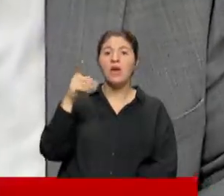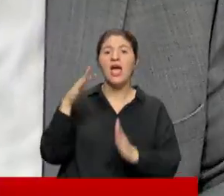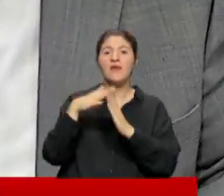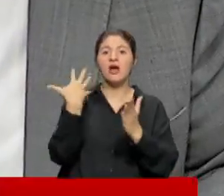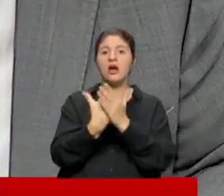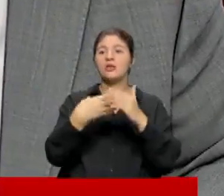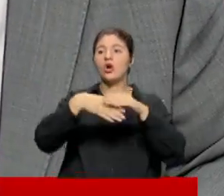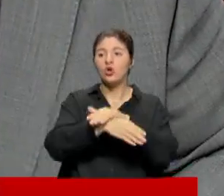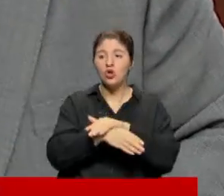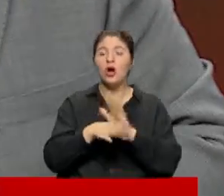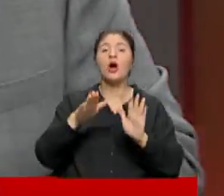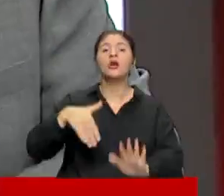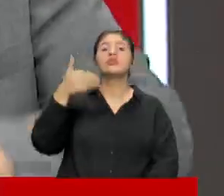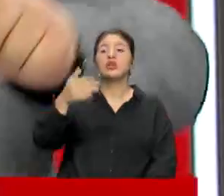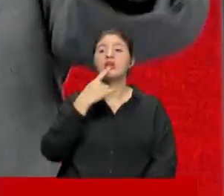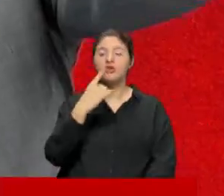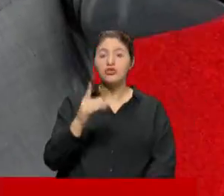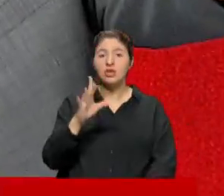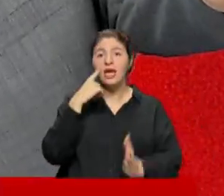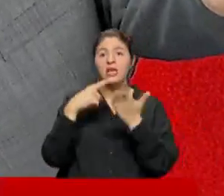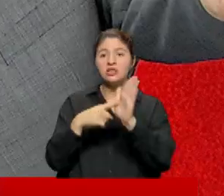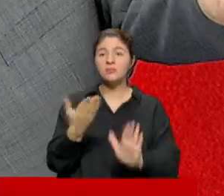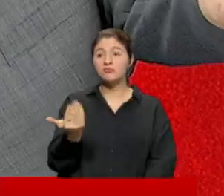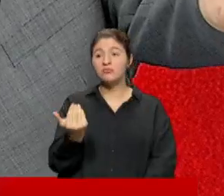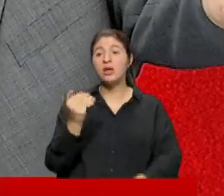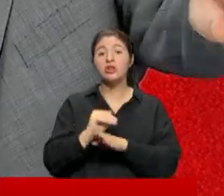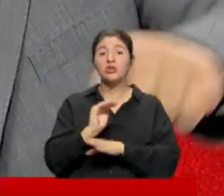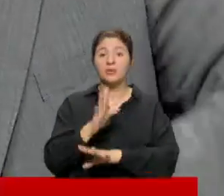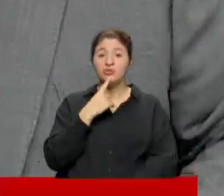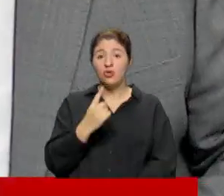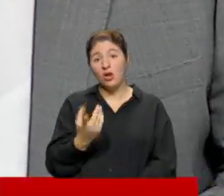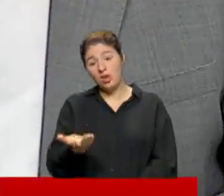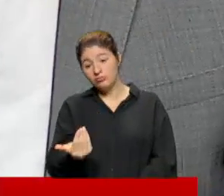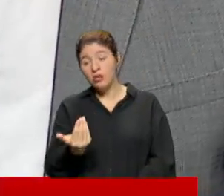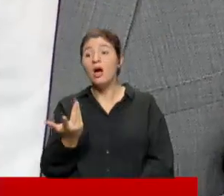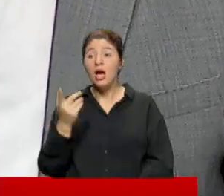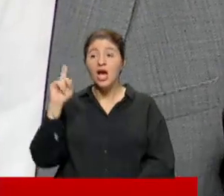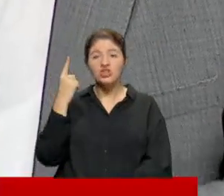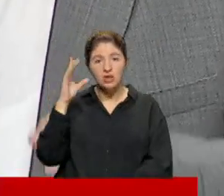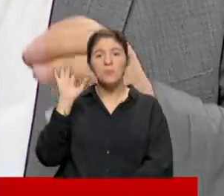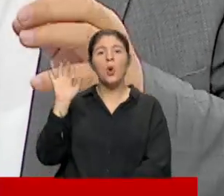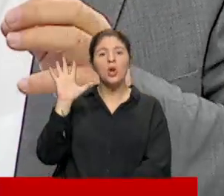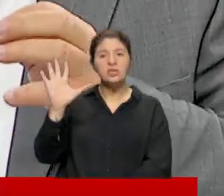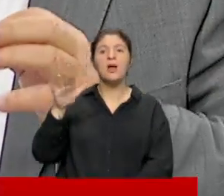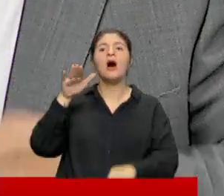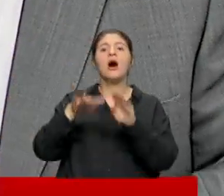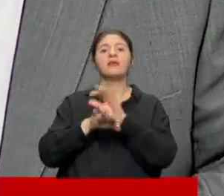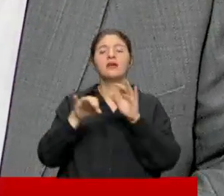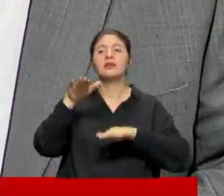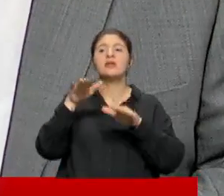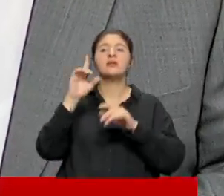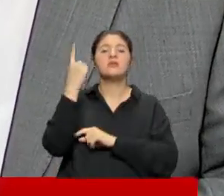kayıt ediyorsun Sonra da diyorsun ki ispat et yaşamadığını işte iktidar böylesine bir adaletsiz